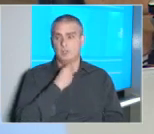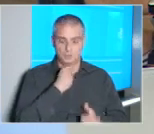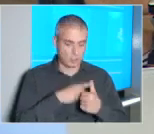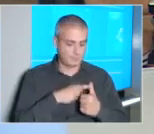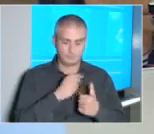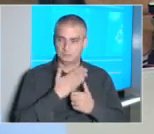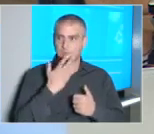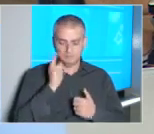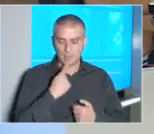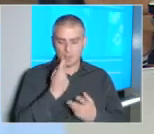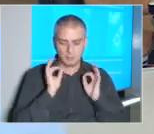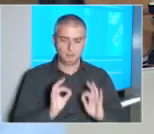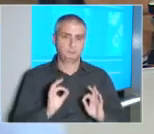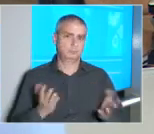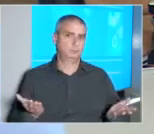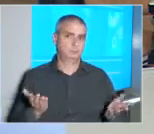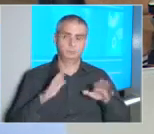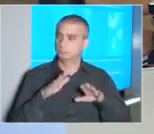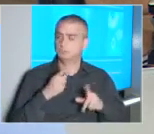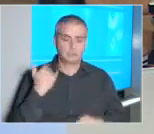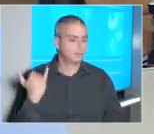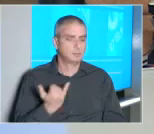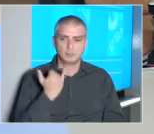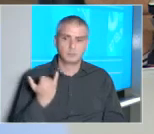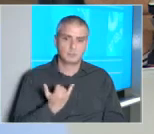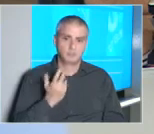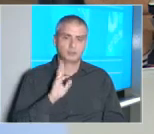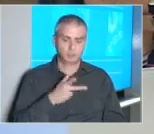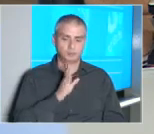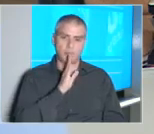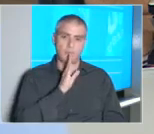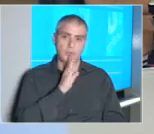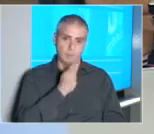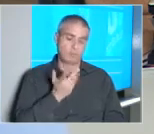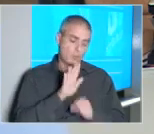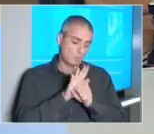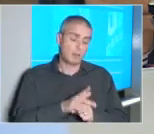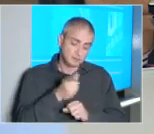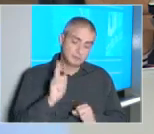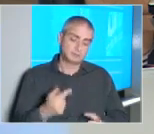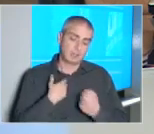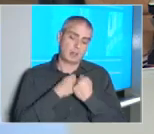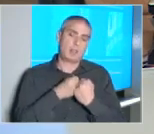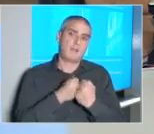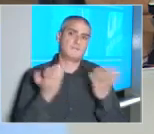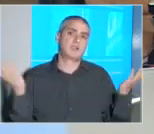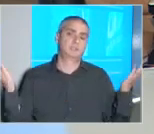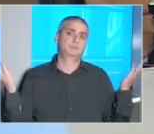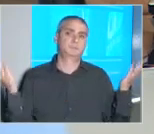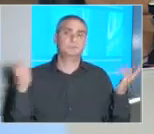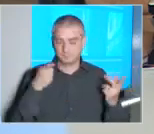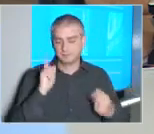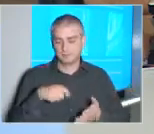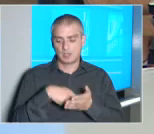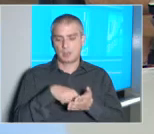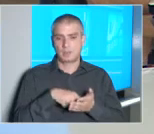יש כלפי מזרחים. צריך להגיד את הדברים. ממסד תמיד יש לו בעיה והוא מקפח, ועם זה צריך להיאבק, ואת זה